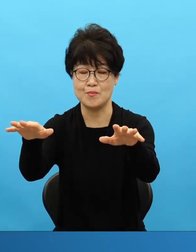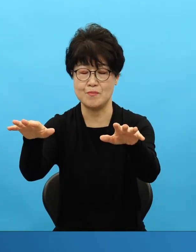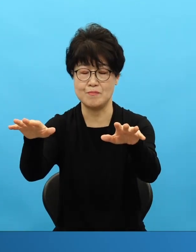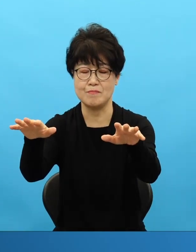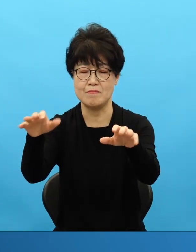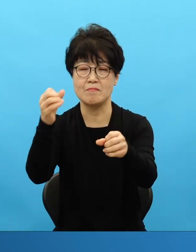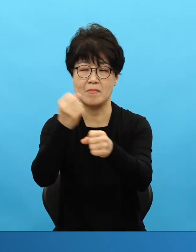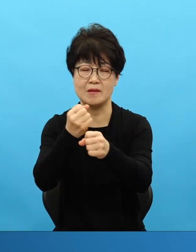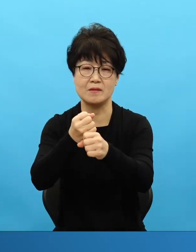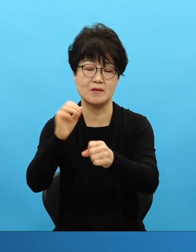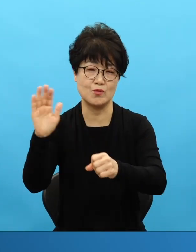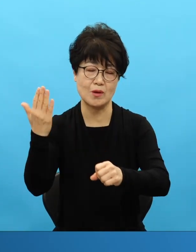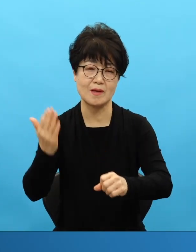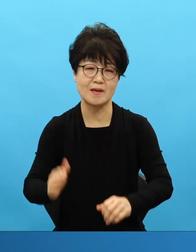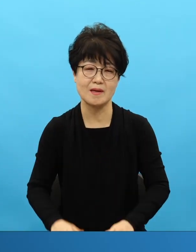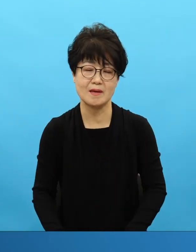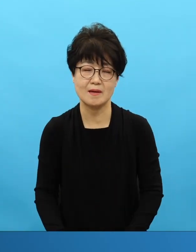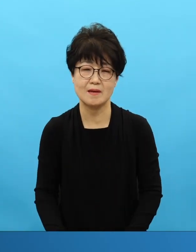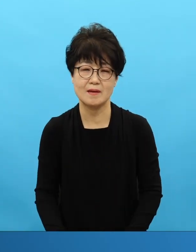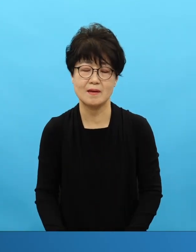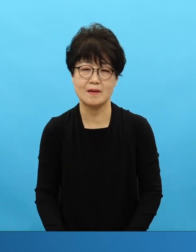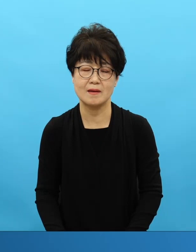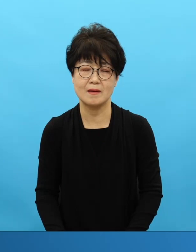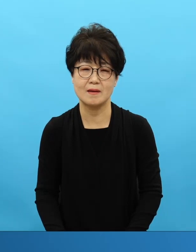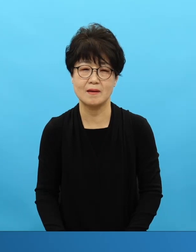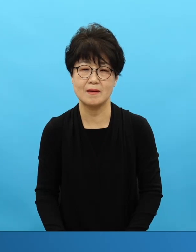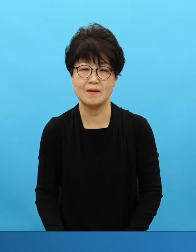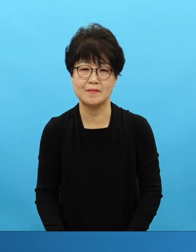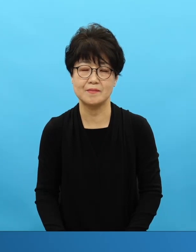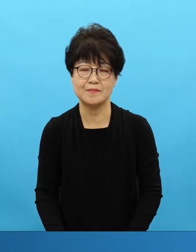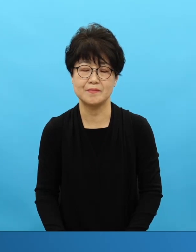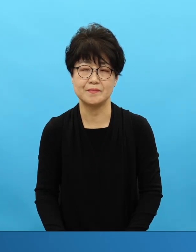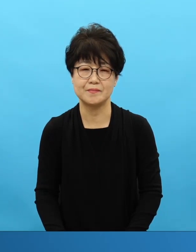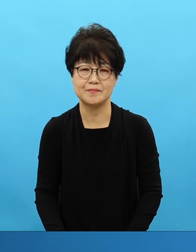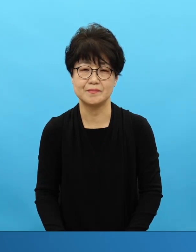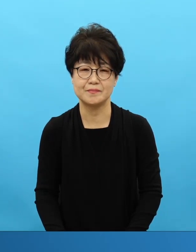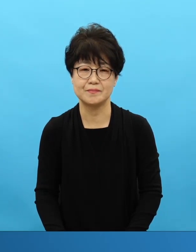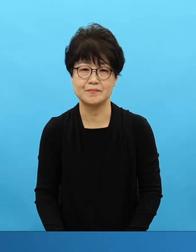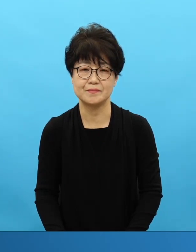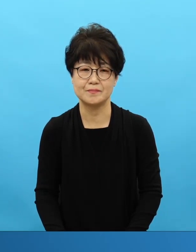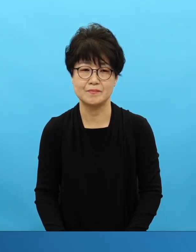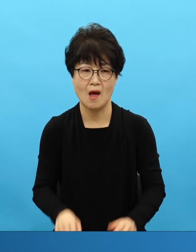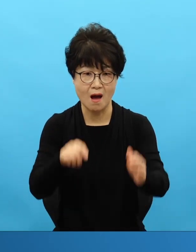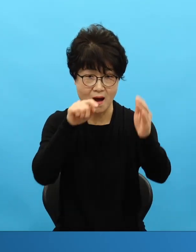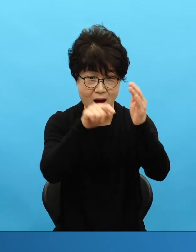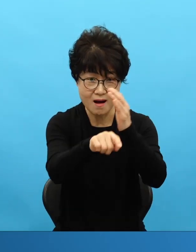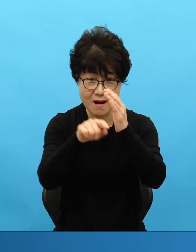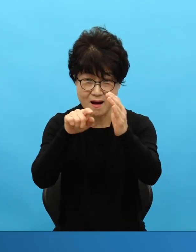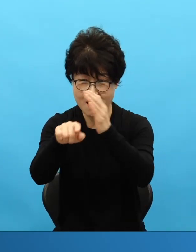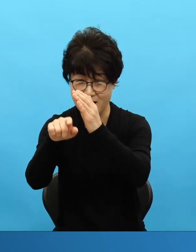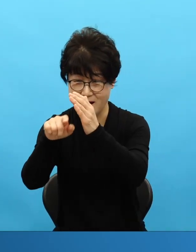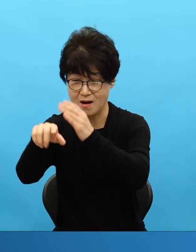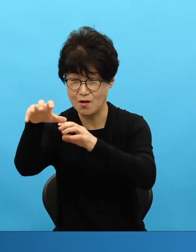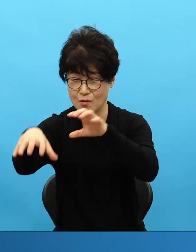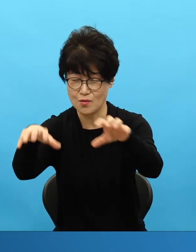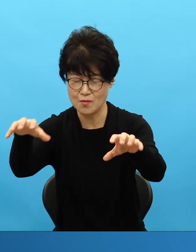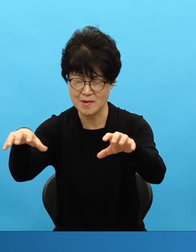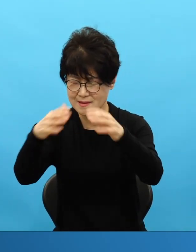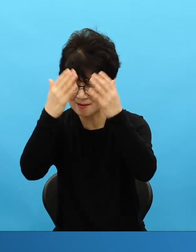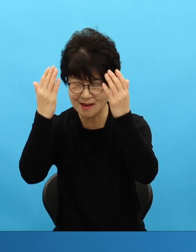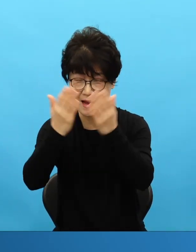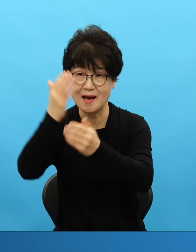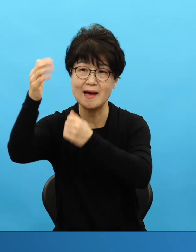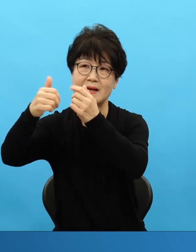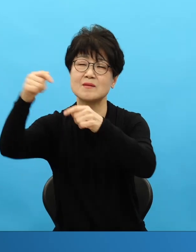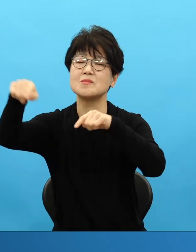예, 이상하게 그 사람 가는 곳마다 역사를 하는 누가 있어요. 그렇죠. Strangely, wherever this person goes, the